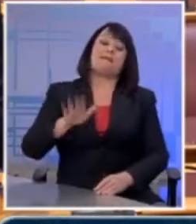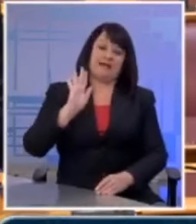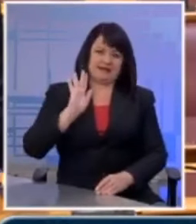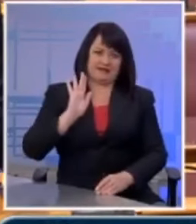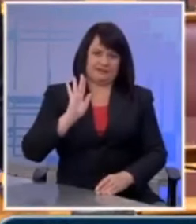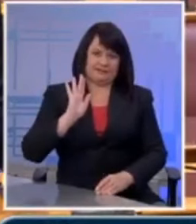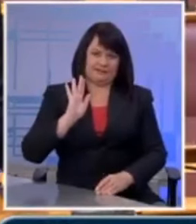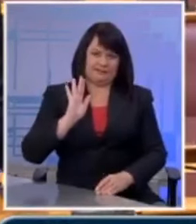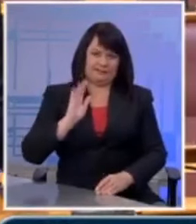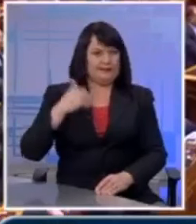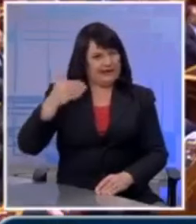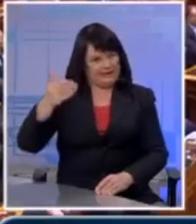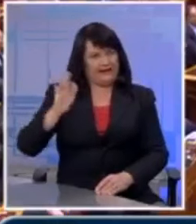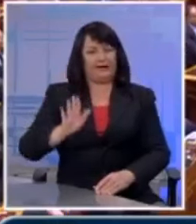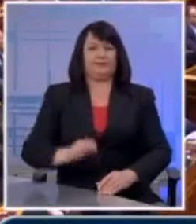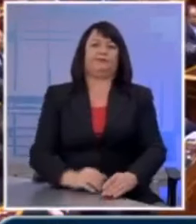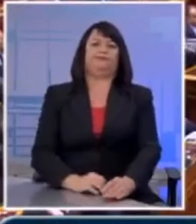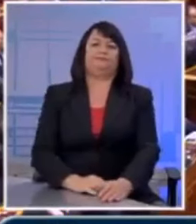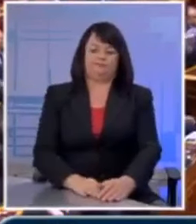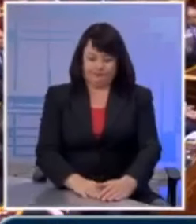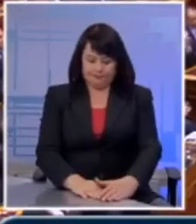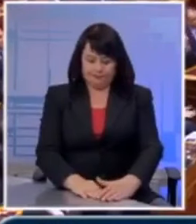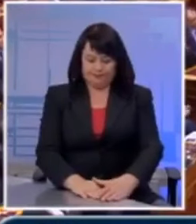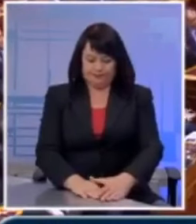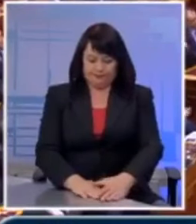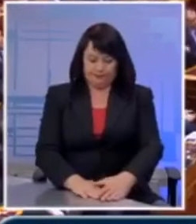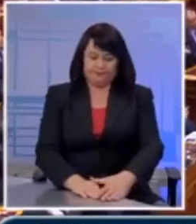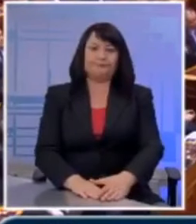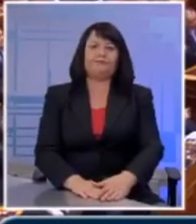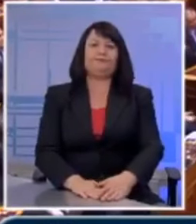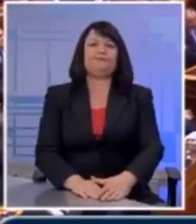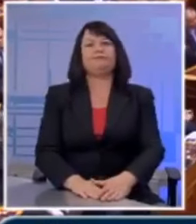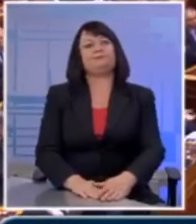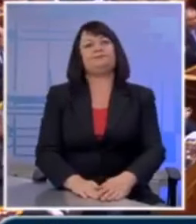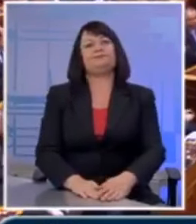τελειώσει. Έχω να πω κι άλλα μετά. Κύριε Γεωργιάδη, με το Αντινιούς τελειώσαμε.